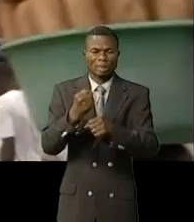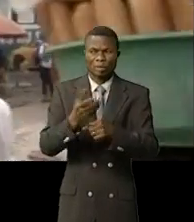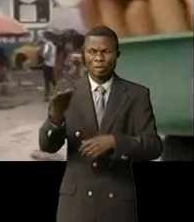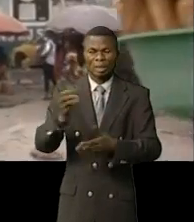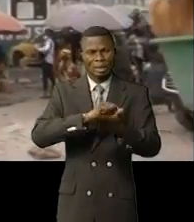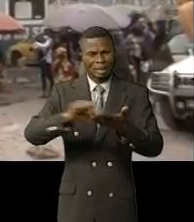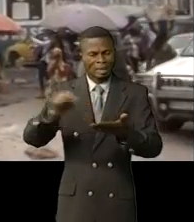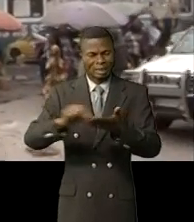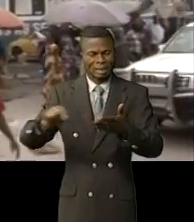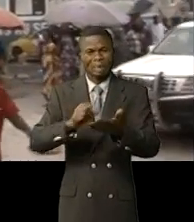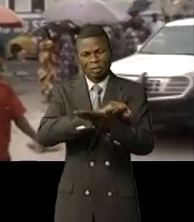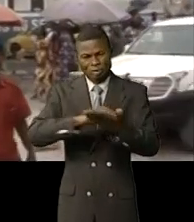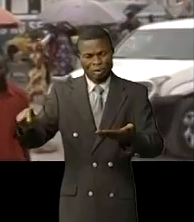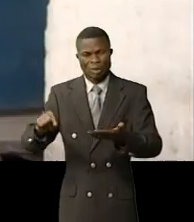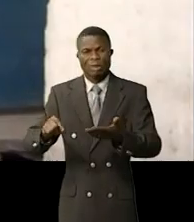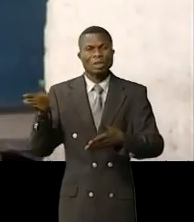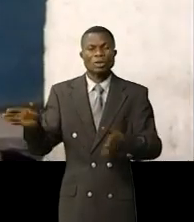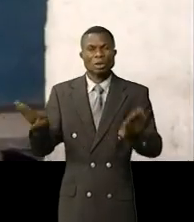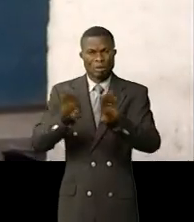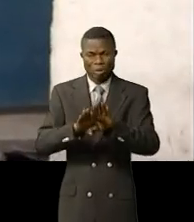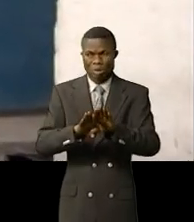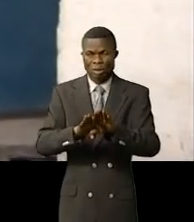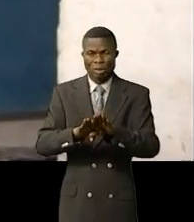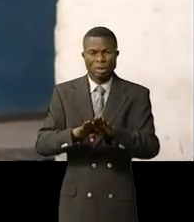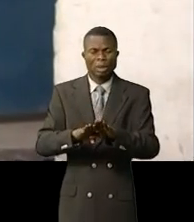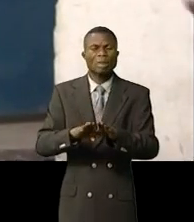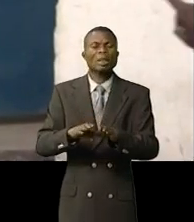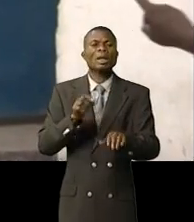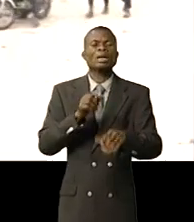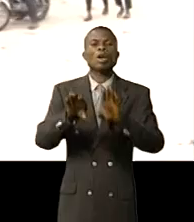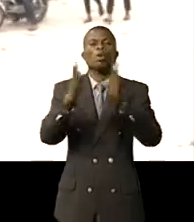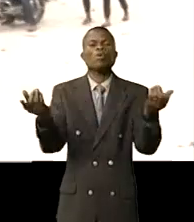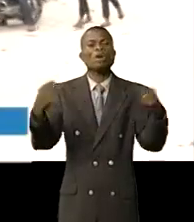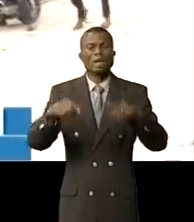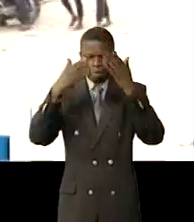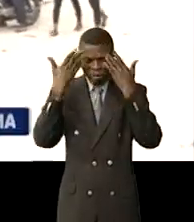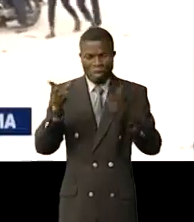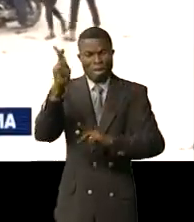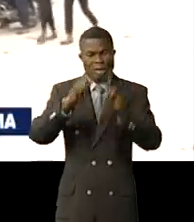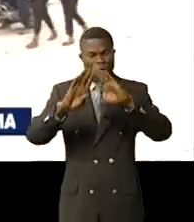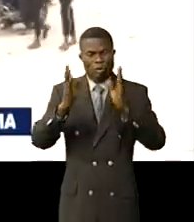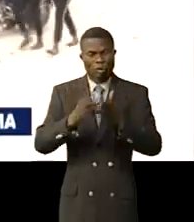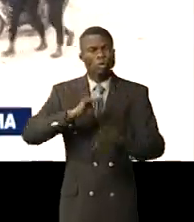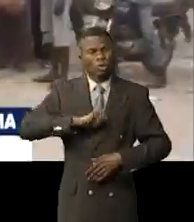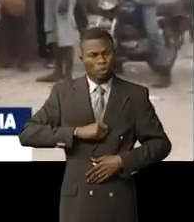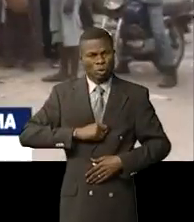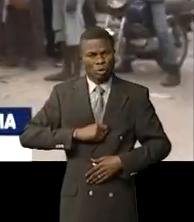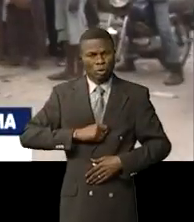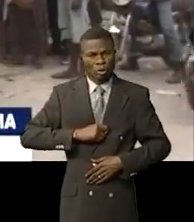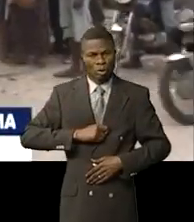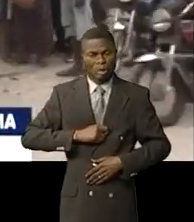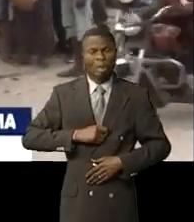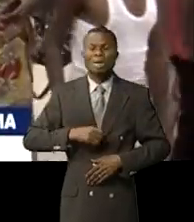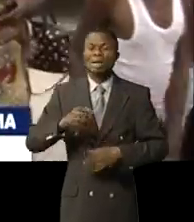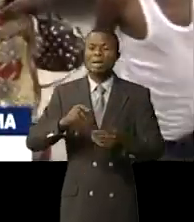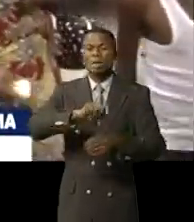Les chambres froides sont fermées et l'on ignore pour combien de temps. La population s'impatiente et les paniers de la